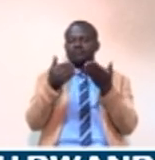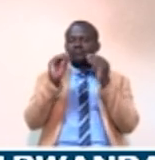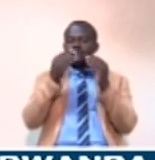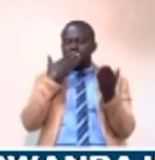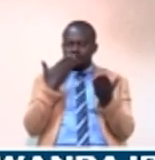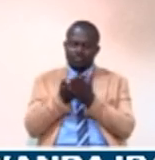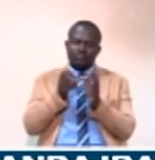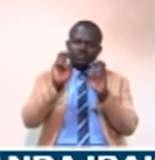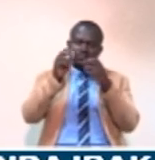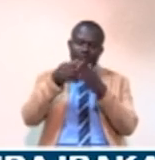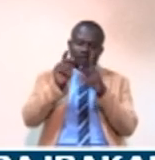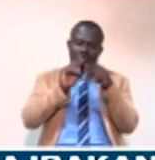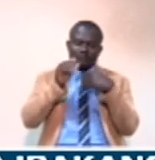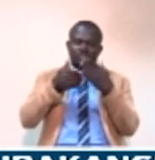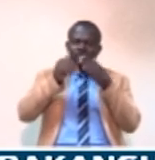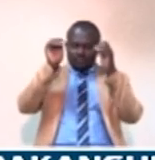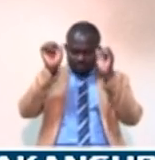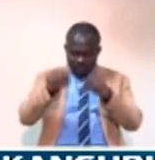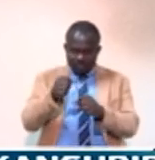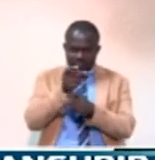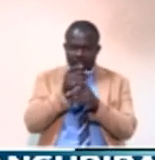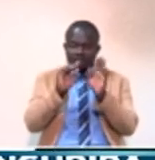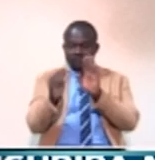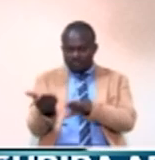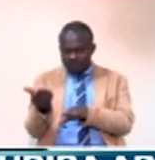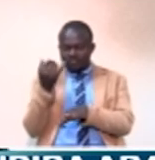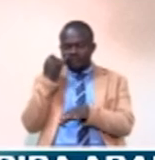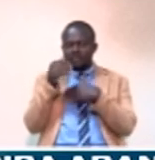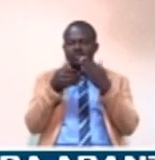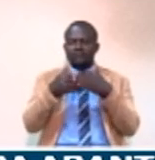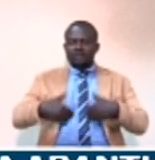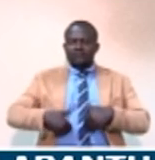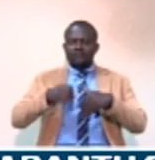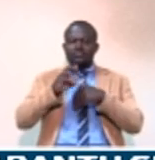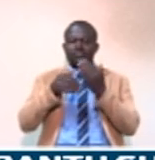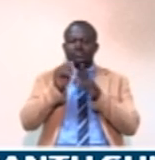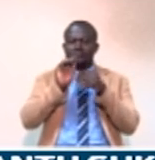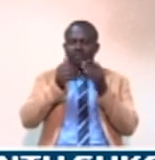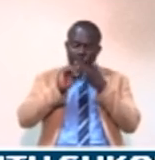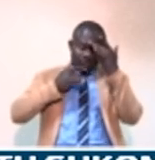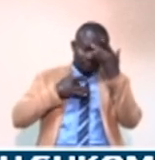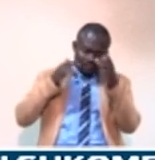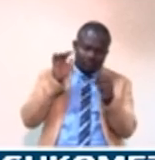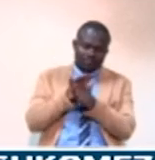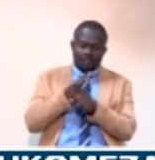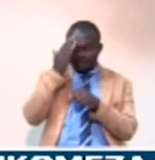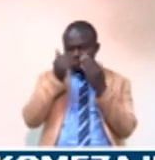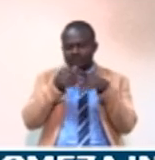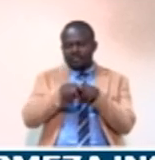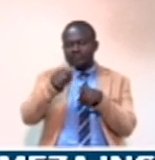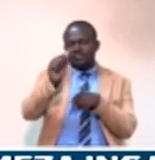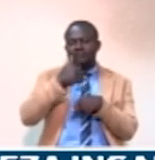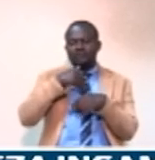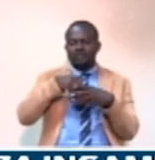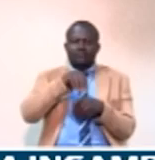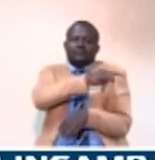cyiza cy'uko buri wese ashobora kuba yakitaba Imana, yaba ari ukiri muto, buri wese ashobora kuba yarwara akazahara, kuko nabo tuba tubakifite